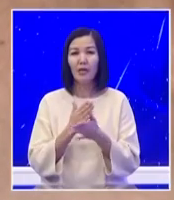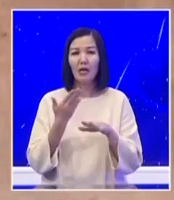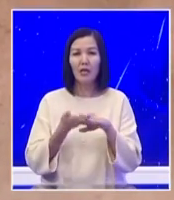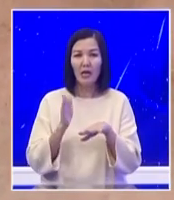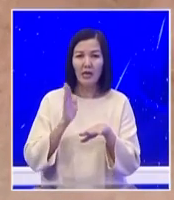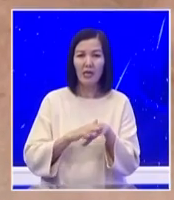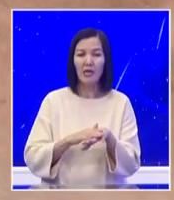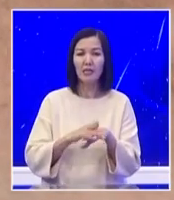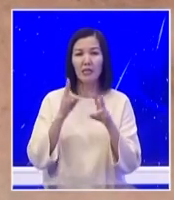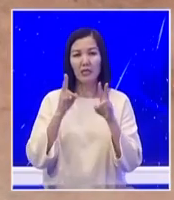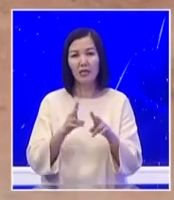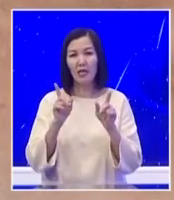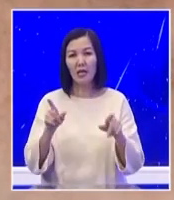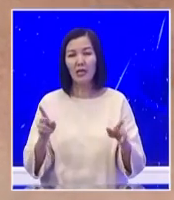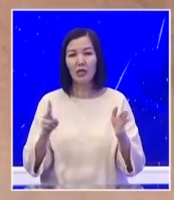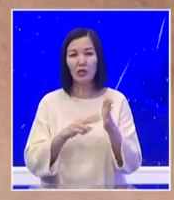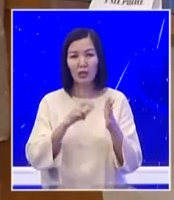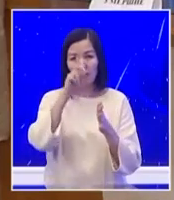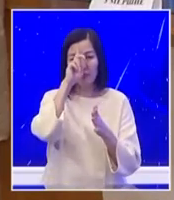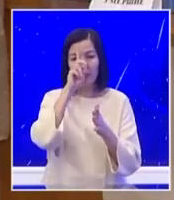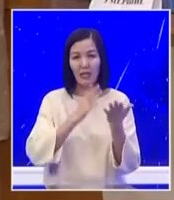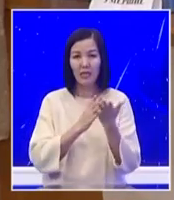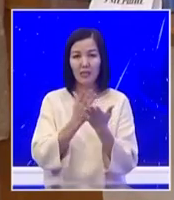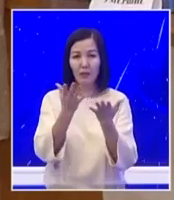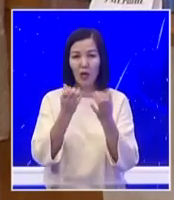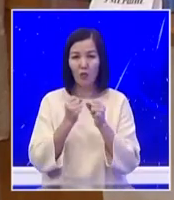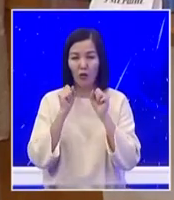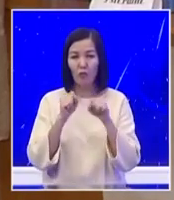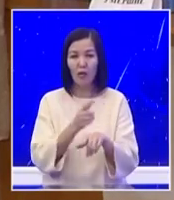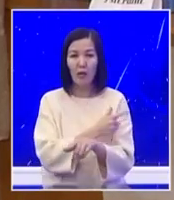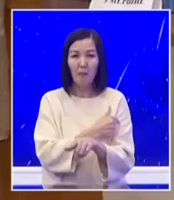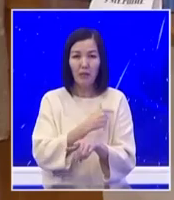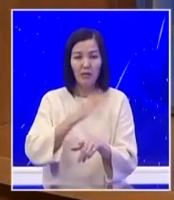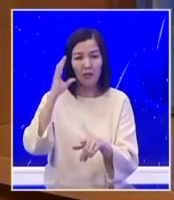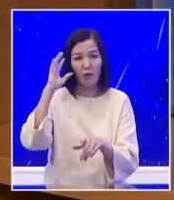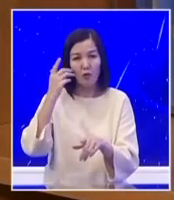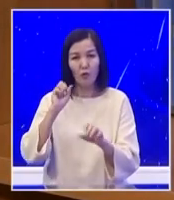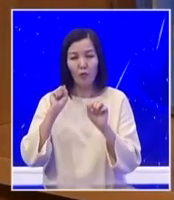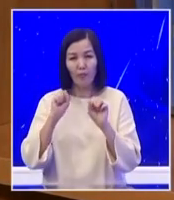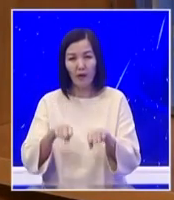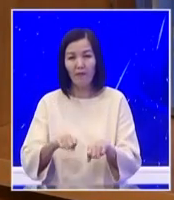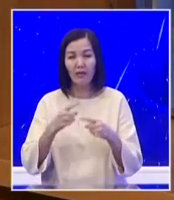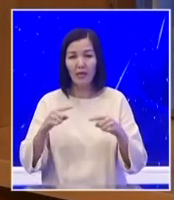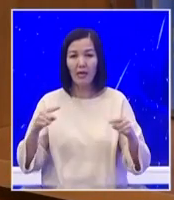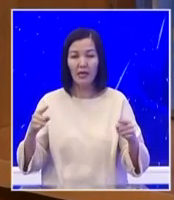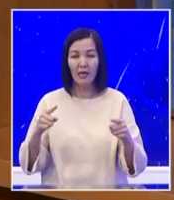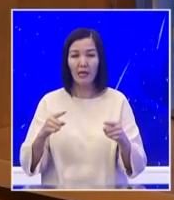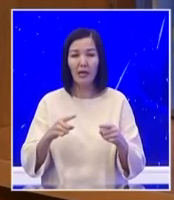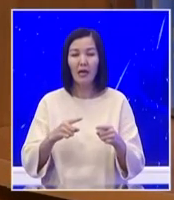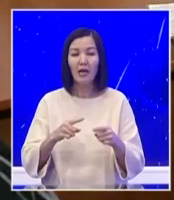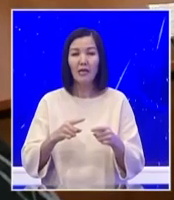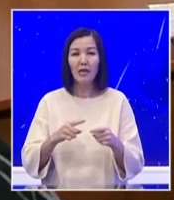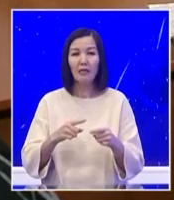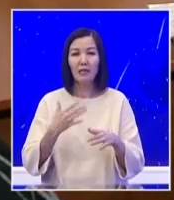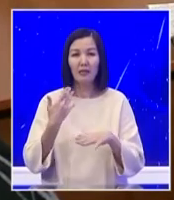бейімдеу орталығынан 7 түрлі мемлекеттік қызмет ала алады. Қатарында медициналық, психологиялық, құқықтық және тағы да басқа. Мамандардың айтуынша,